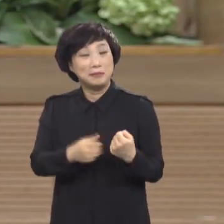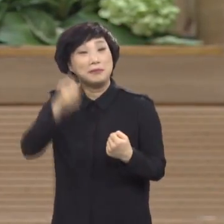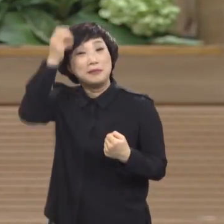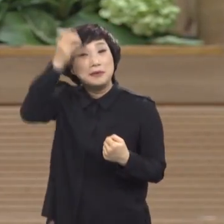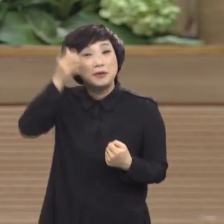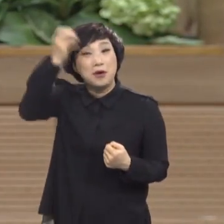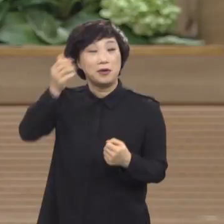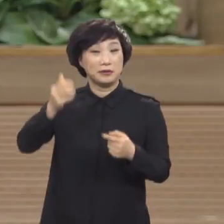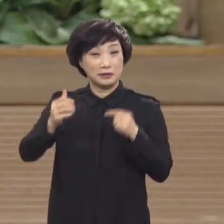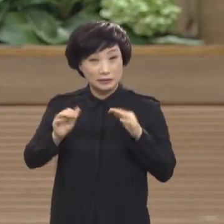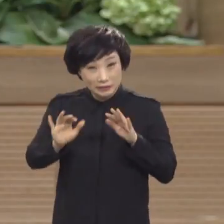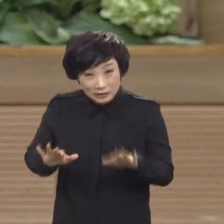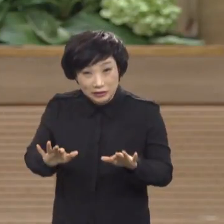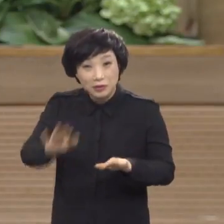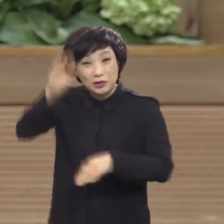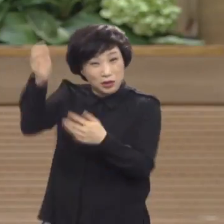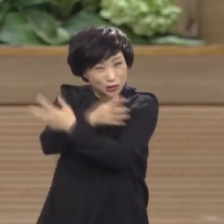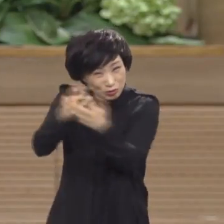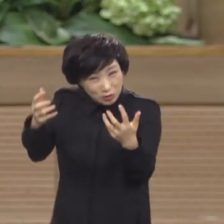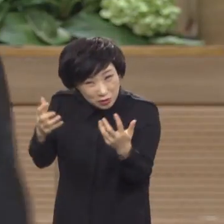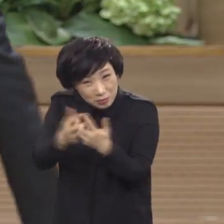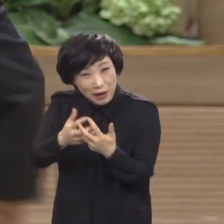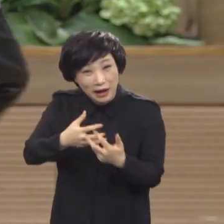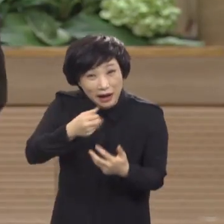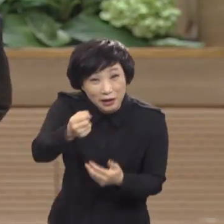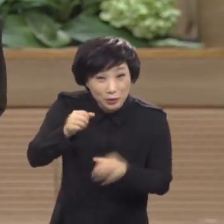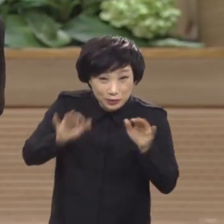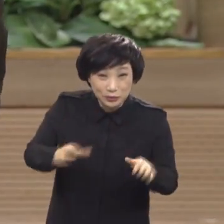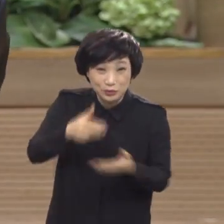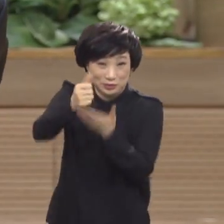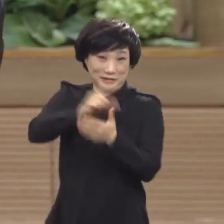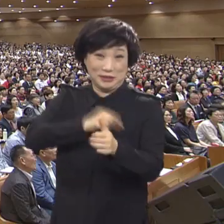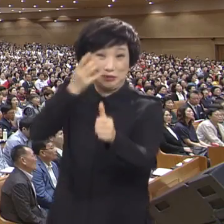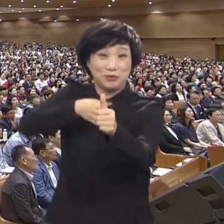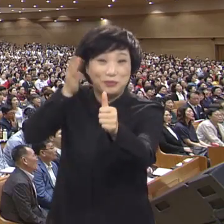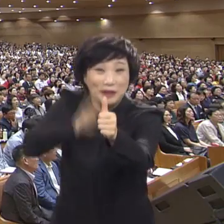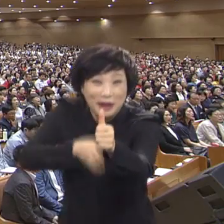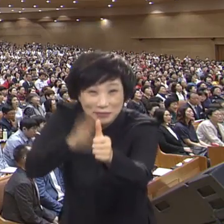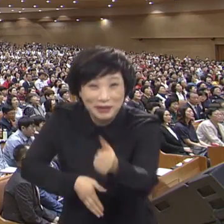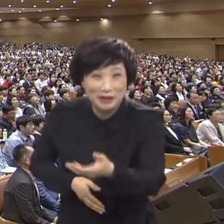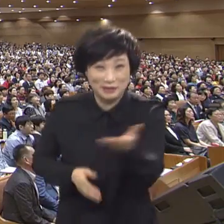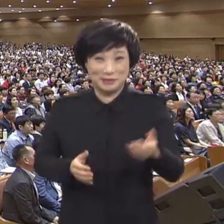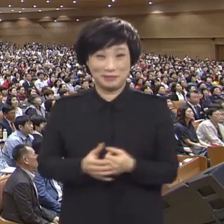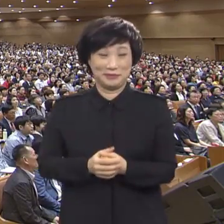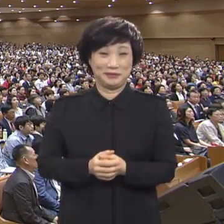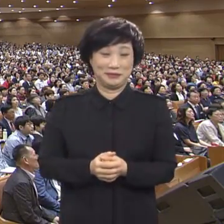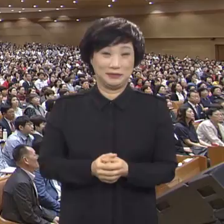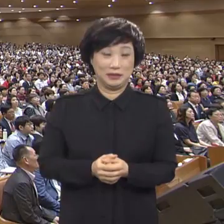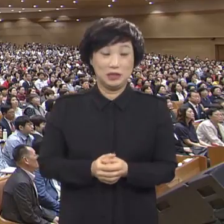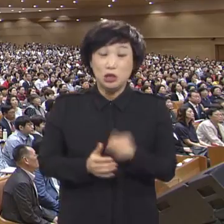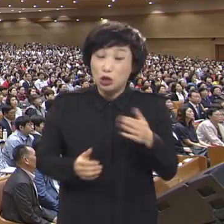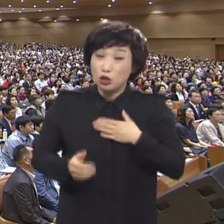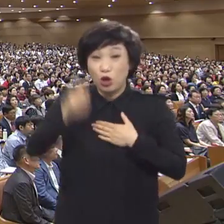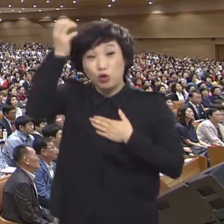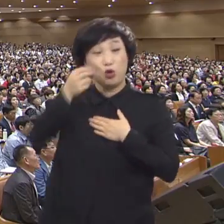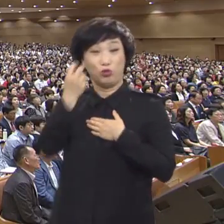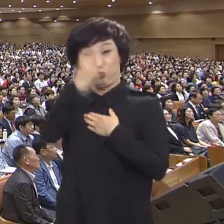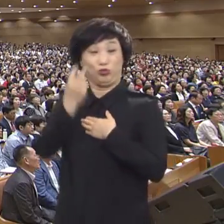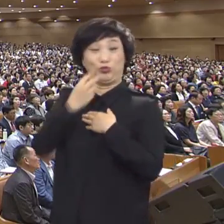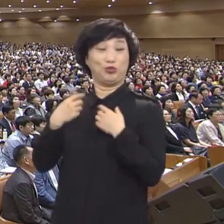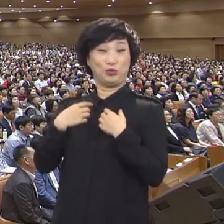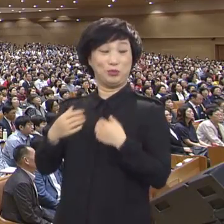영이 성령으로 충만하기를 주님의 이름으로 축복합니다. 그래야 내 영혼을